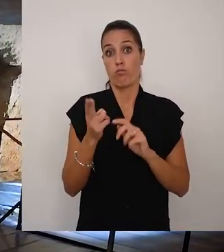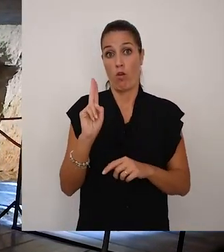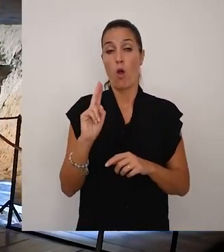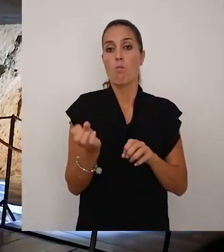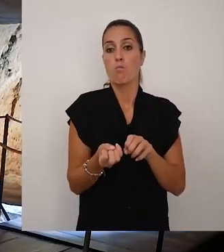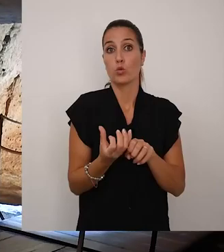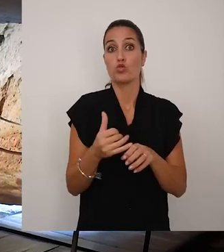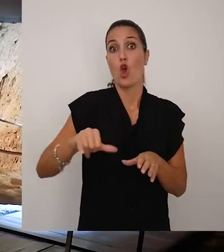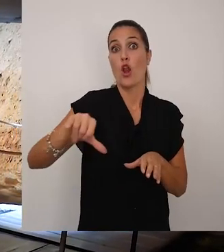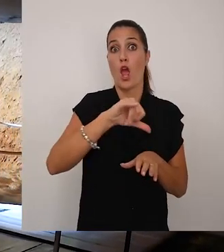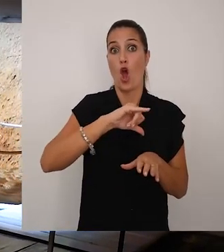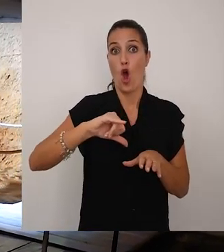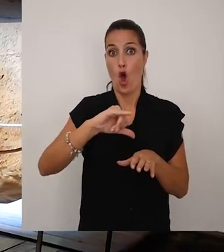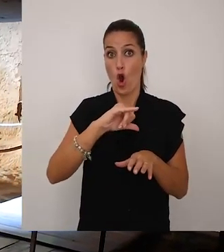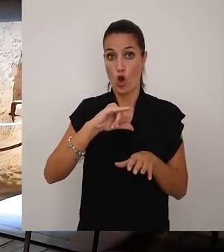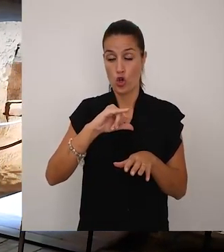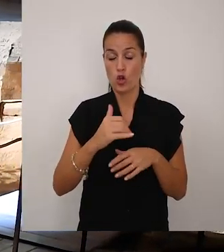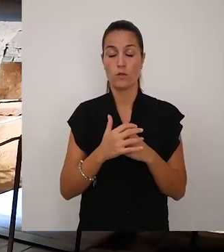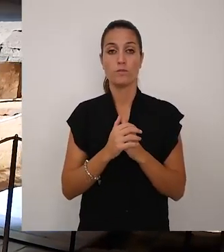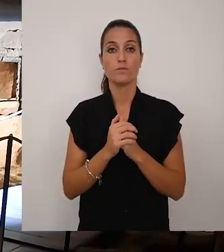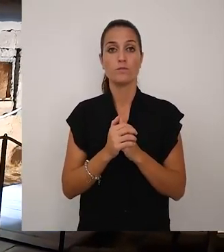più funzionale per la produzione dell'olio.